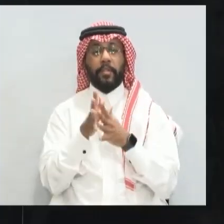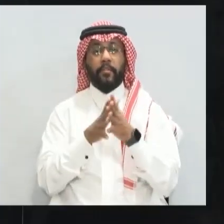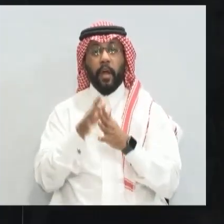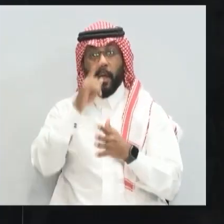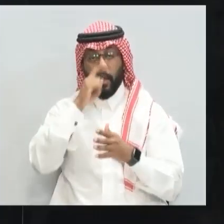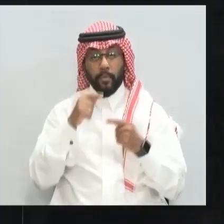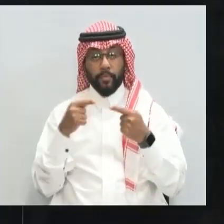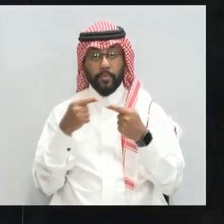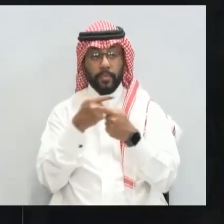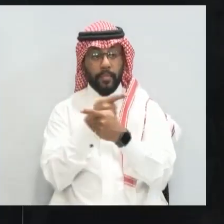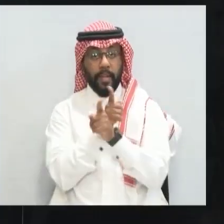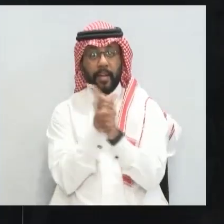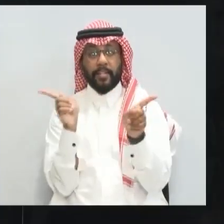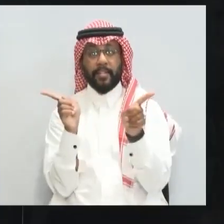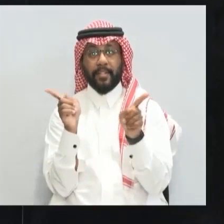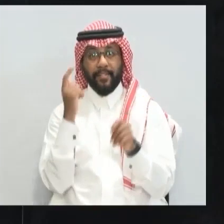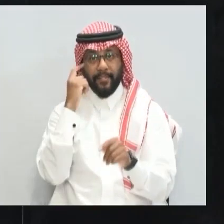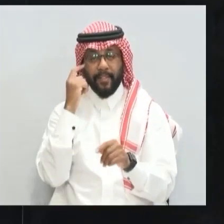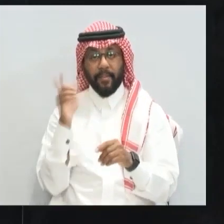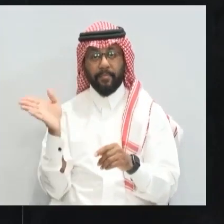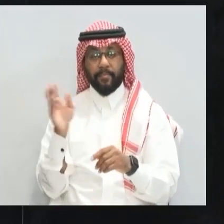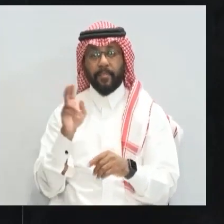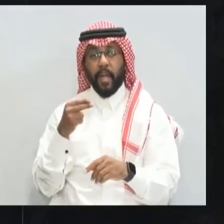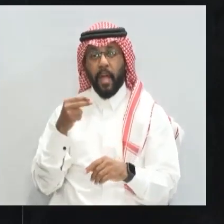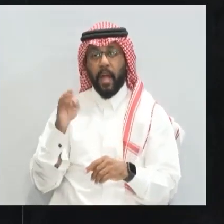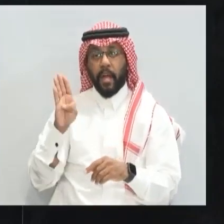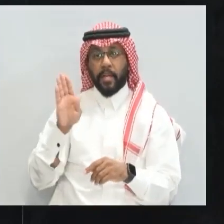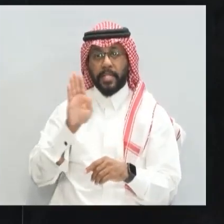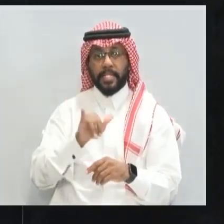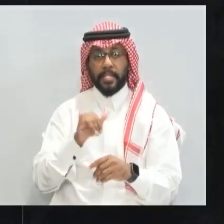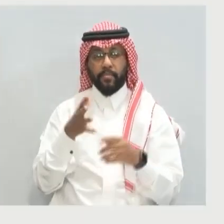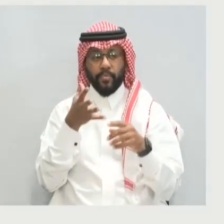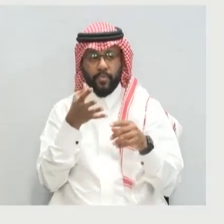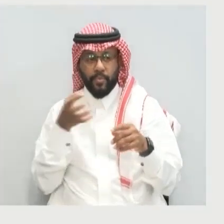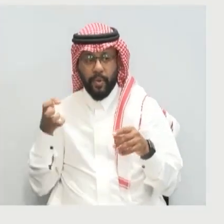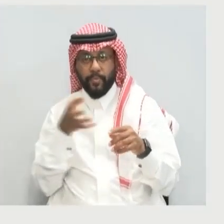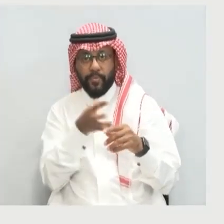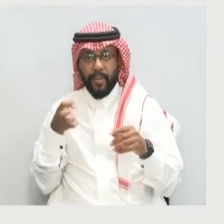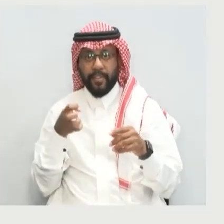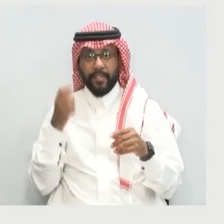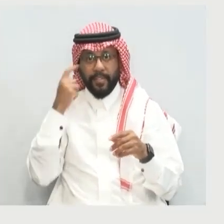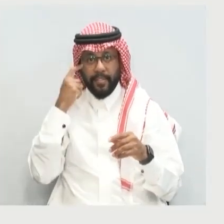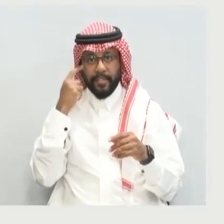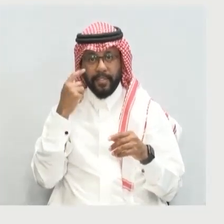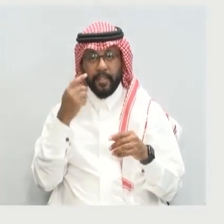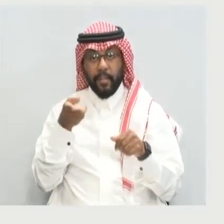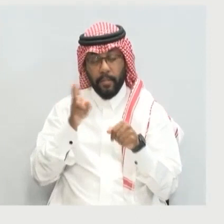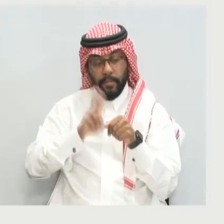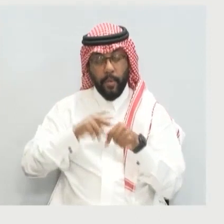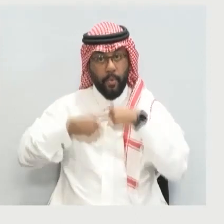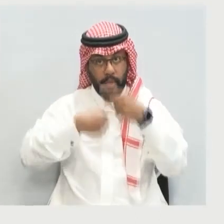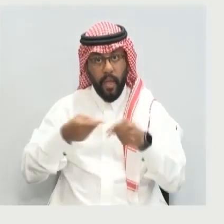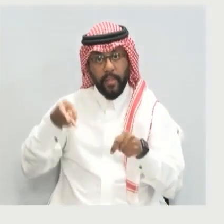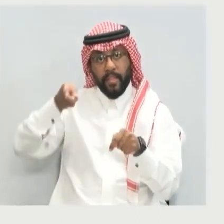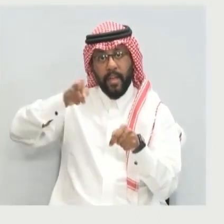عكسي سيكون ماص سيكون ماص للطاقه لماذا ماص لانه يريد ان يعيد تكوين